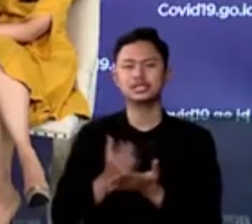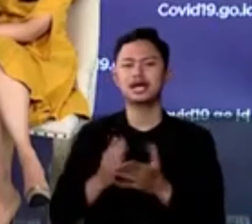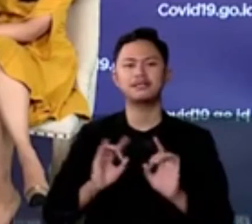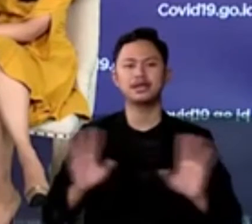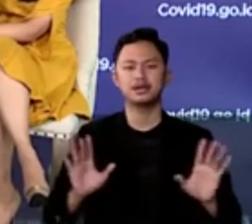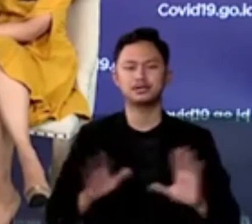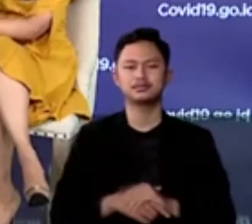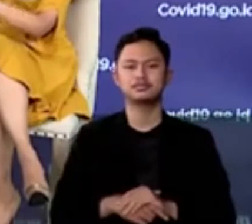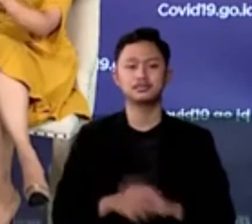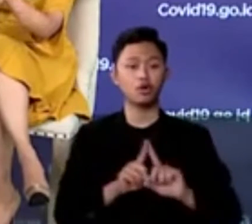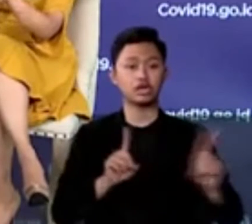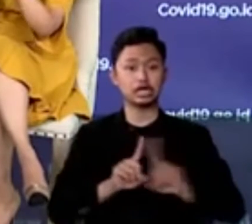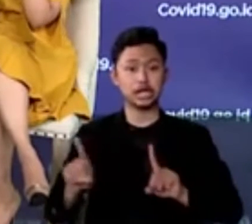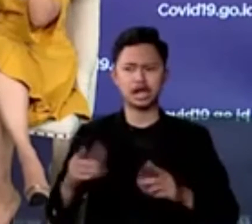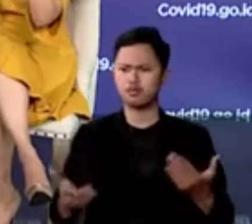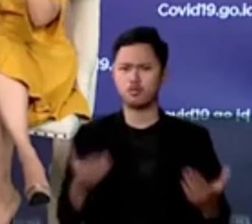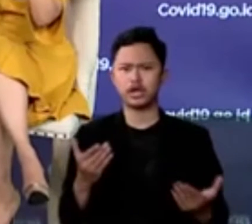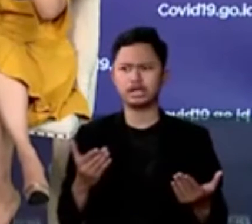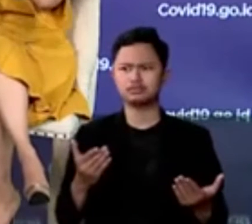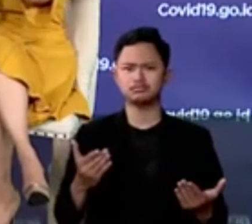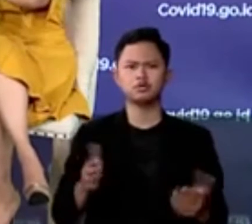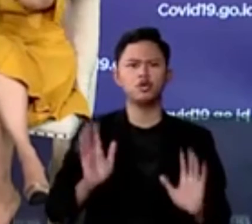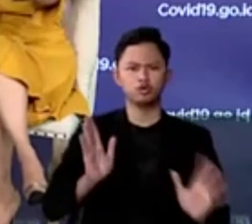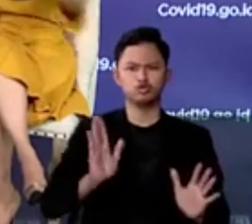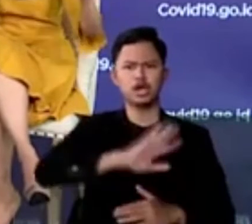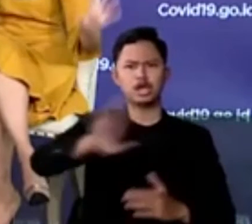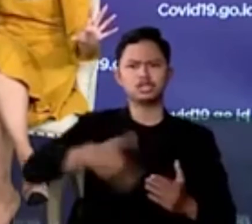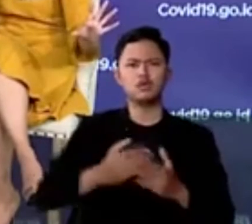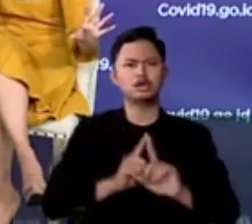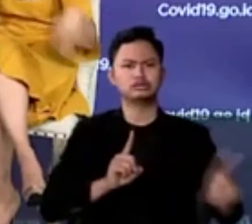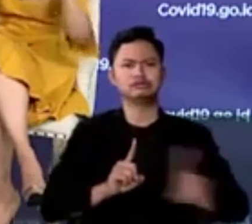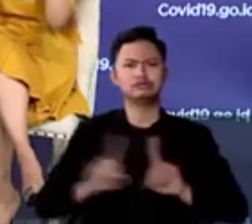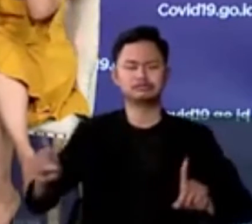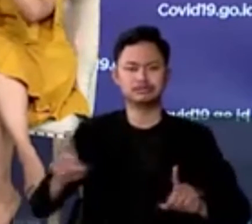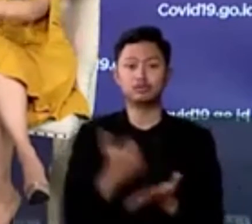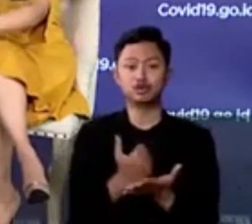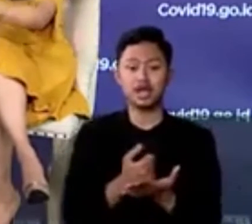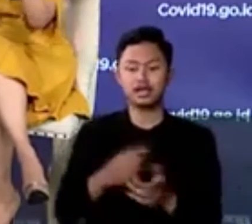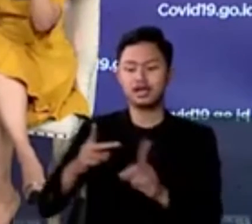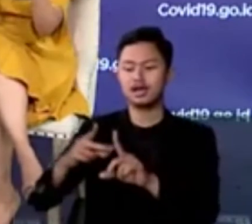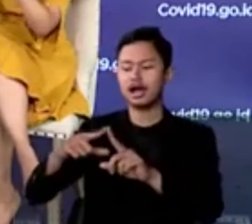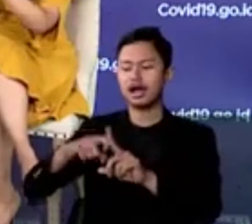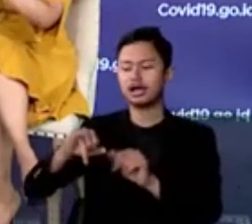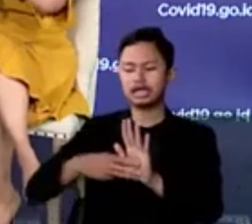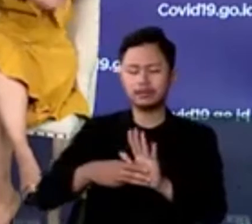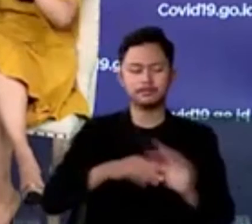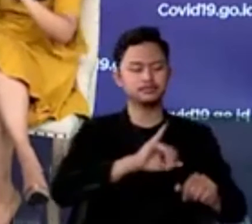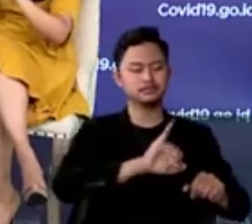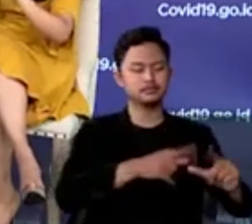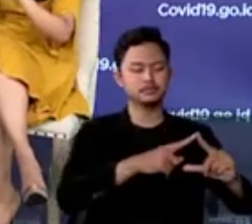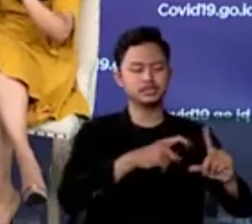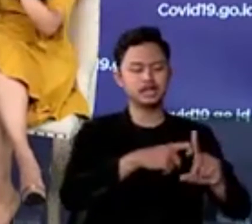gitu ya oke saja mukanya secara dari sananya kan memang sudah berjarak ya aku nerima Indonesia dan